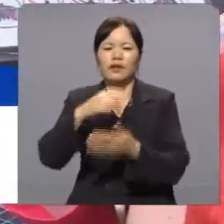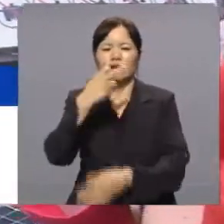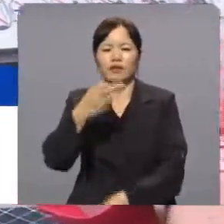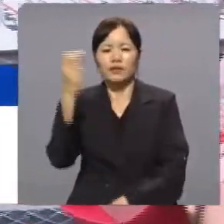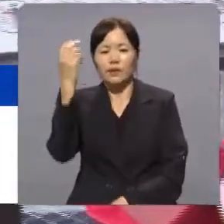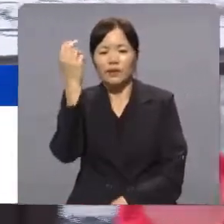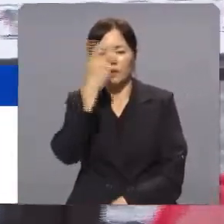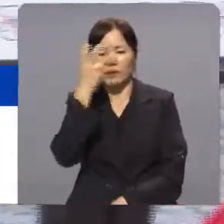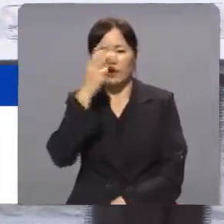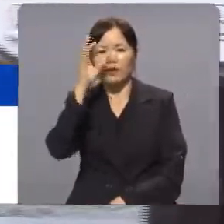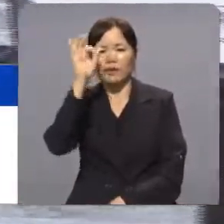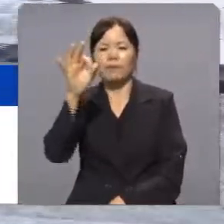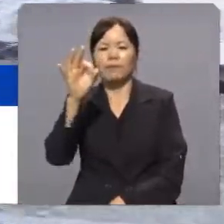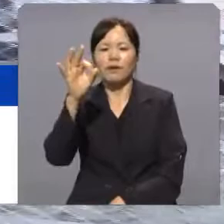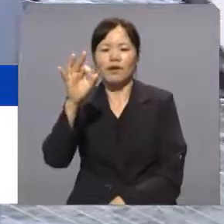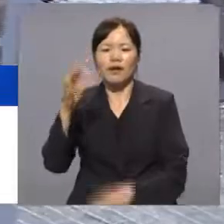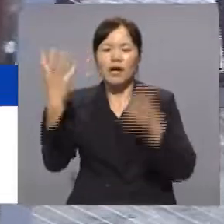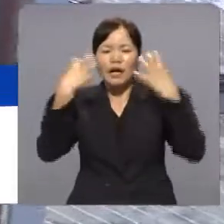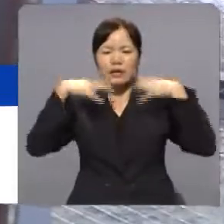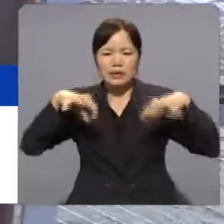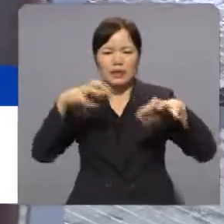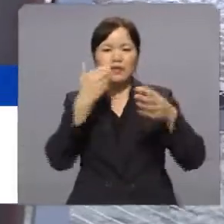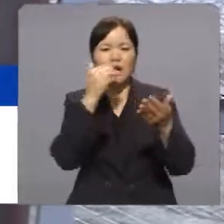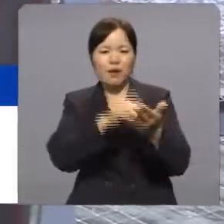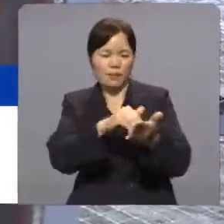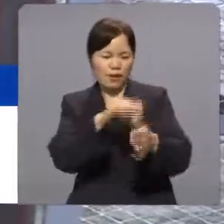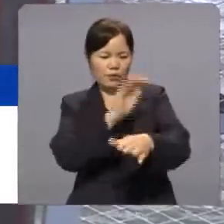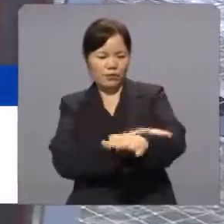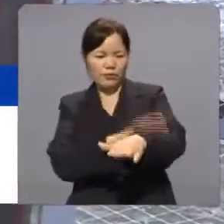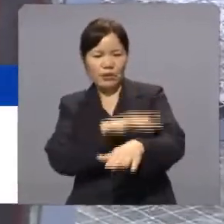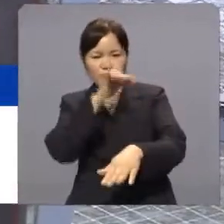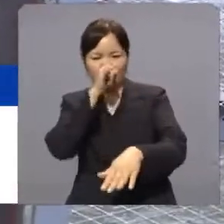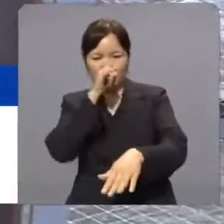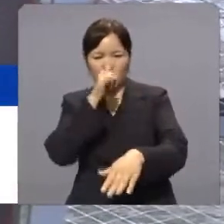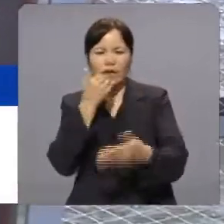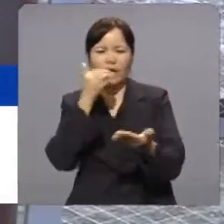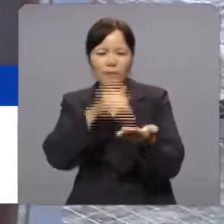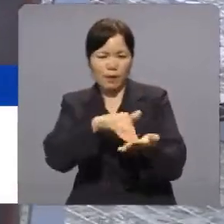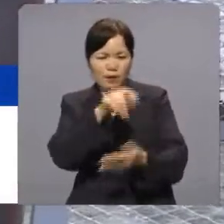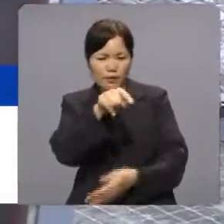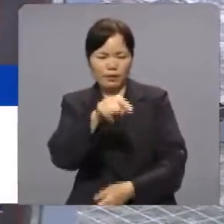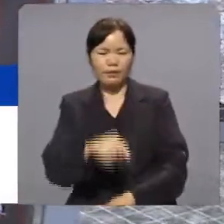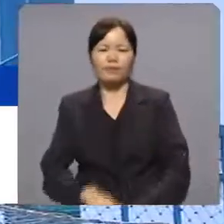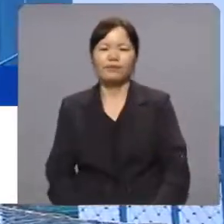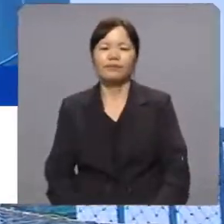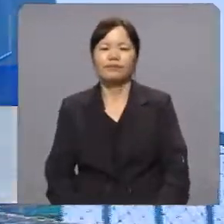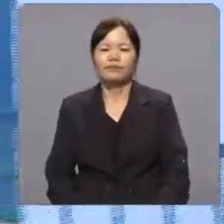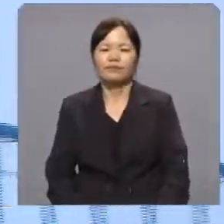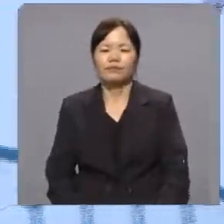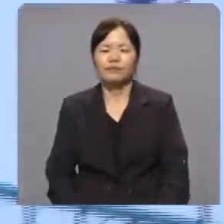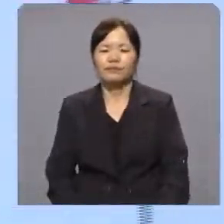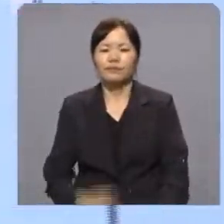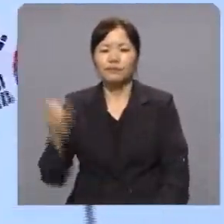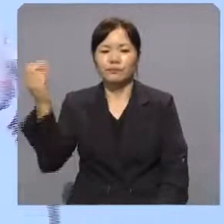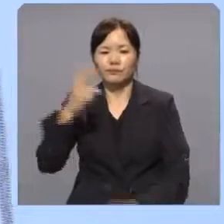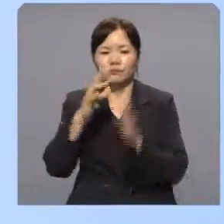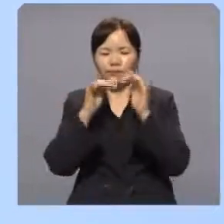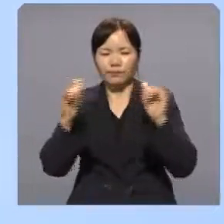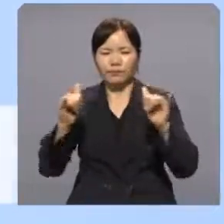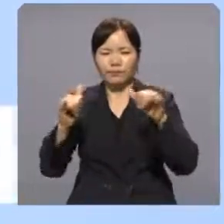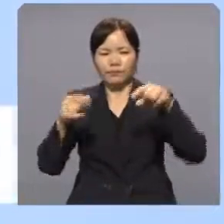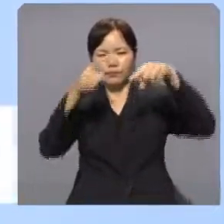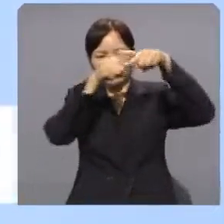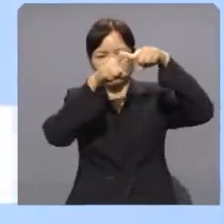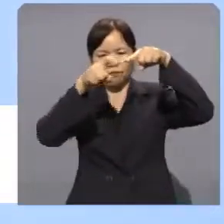가능하세요. 그래서 이렇게 사자바위는 바로 왼쪽에 있는 바위가 사자바위라고 하고요. 또 다른 이들은